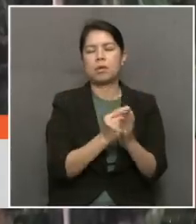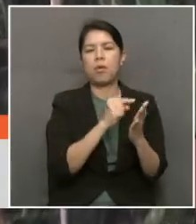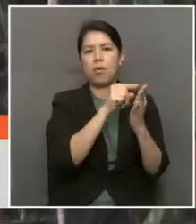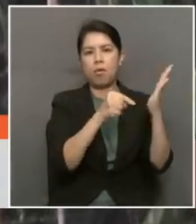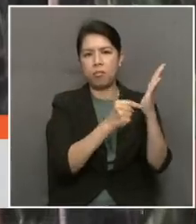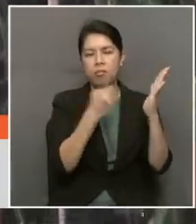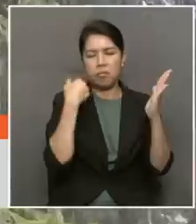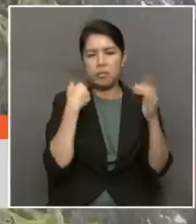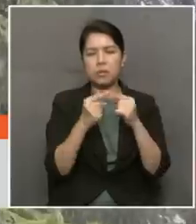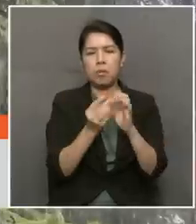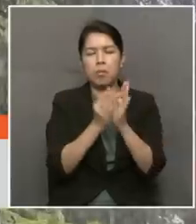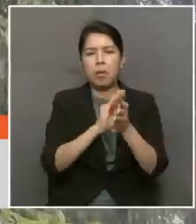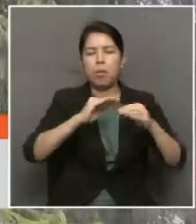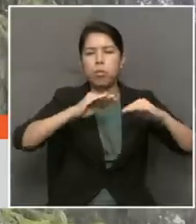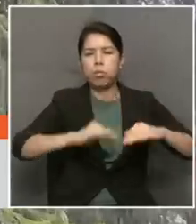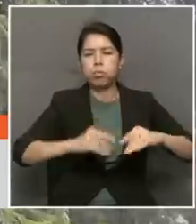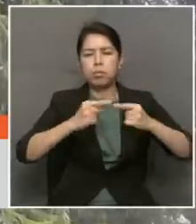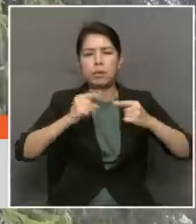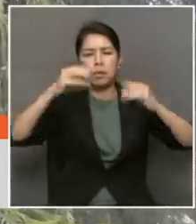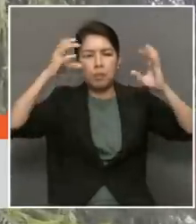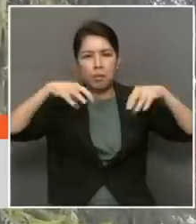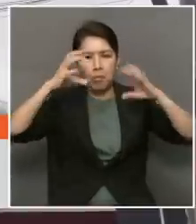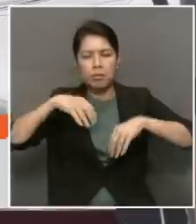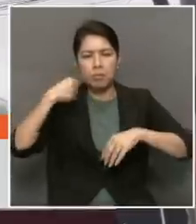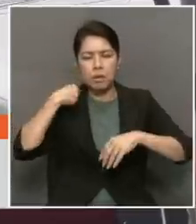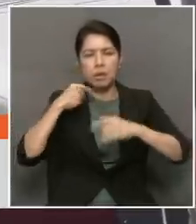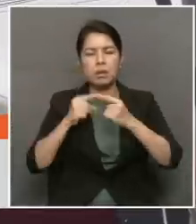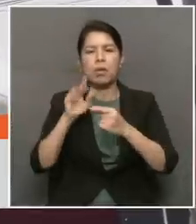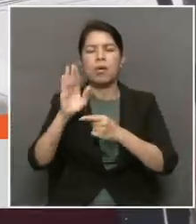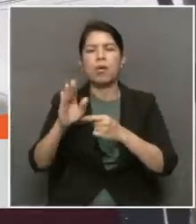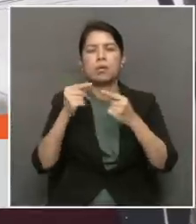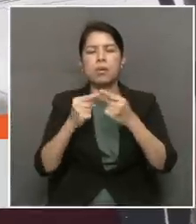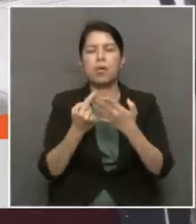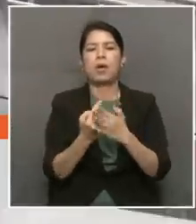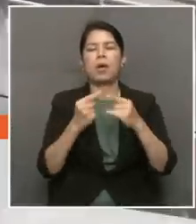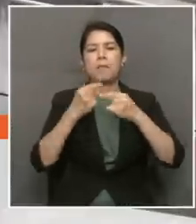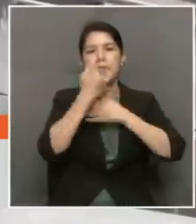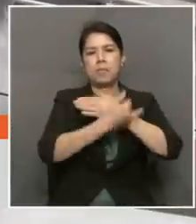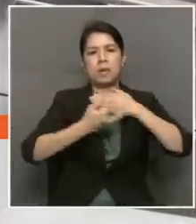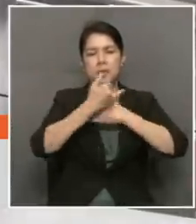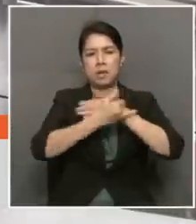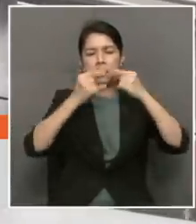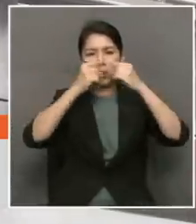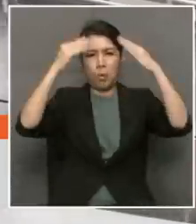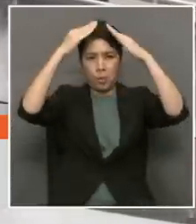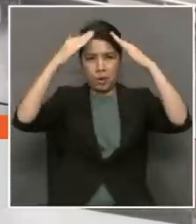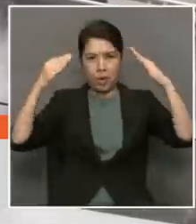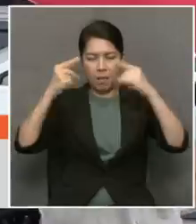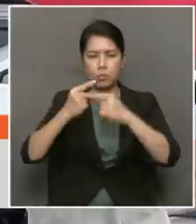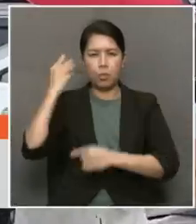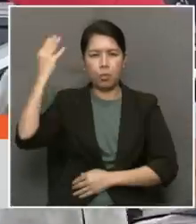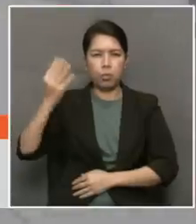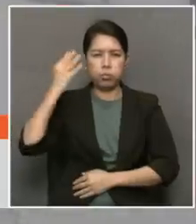สู่หย่อมความกดอากาศต่ำบริเวณชายฝั่งประเทศเวียดนามตอนกลางประกอบกับมรสุมตะวันตกเฉียงใต้พัดปกคลุมทะเล